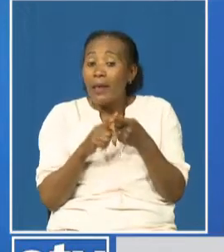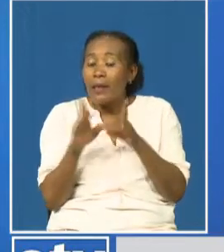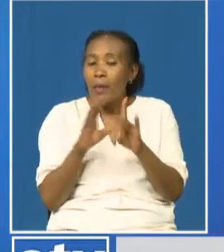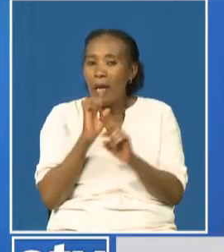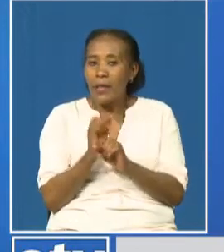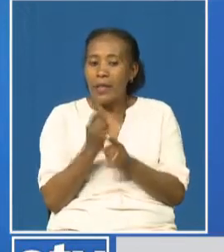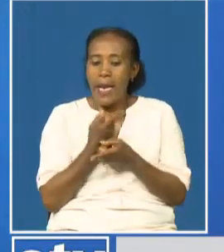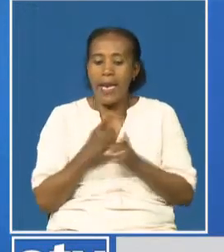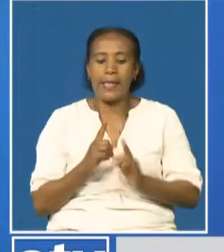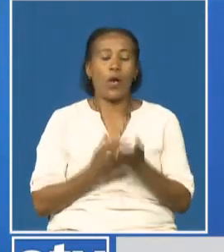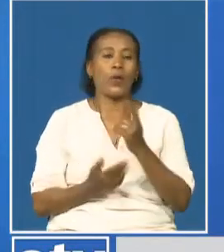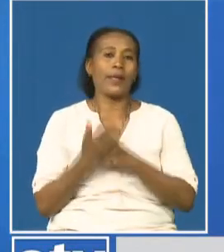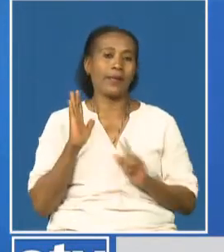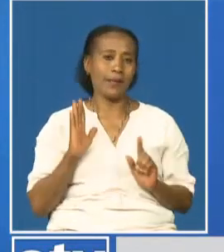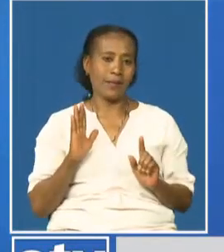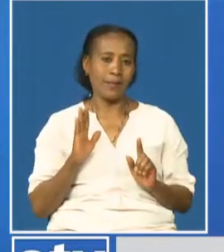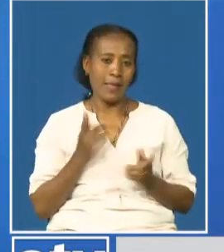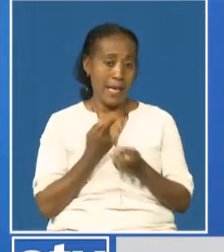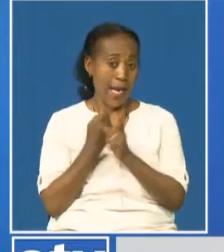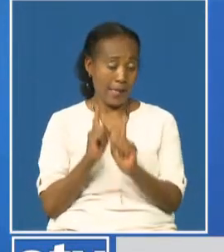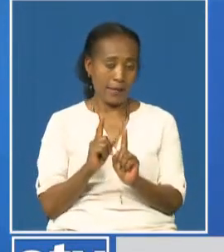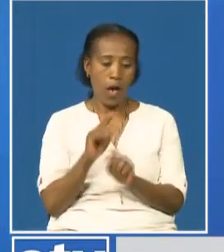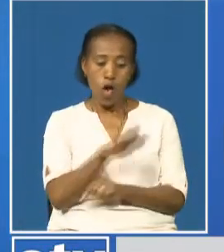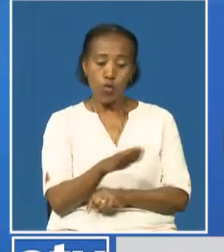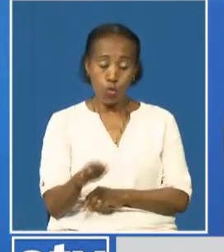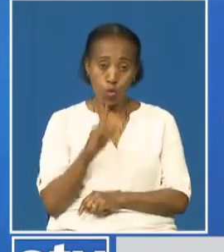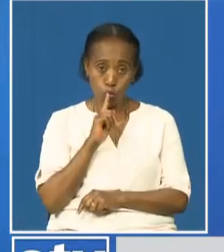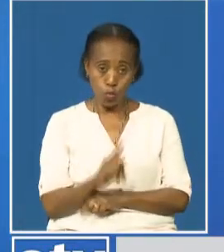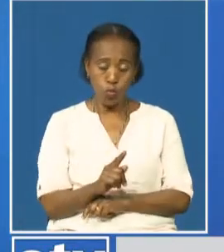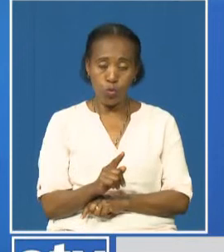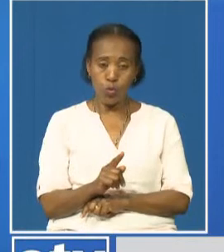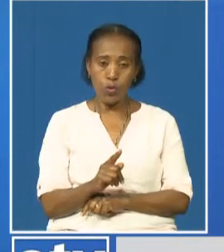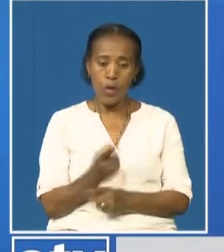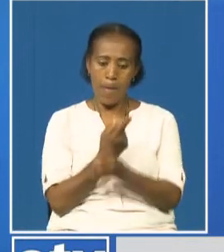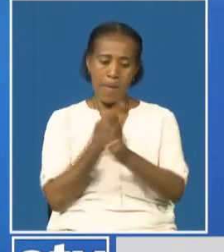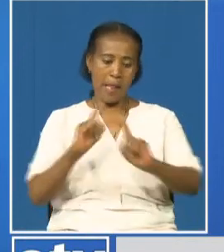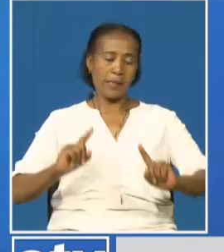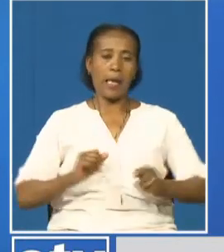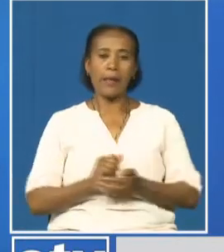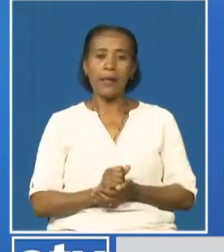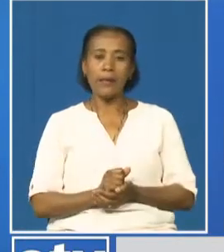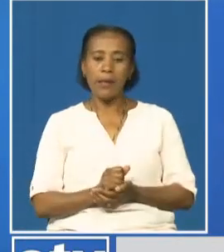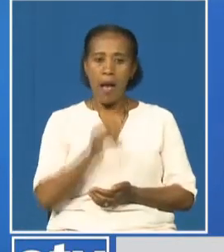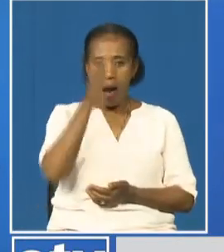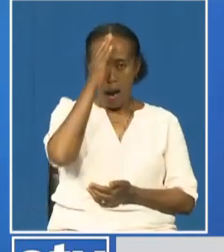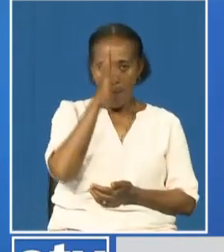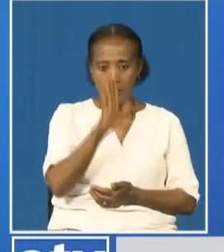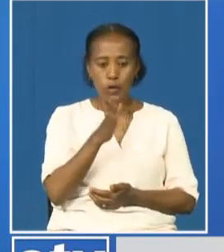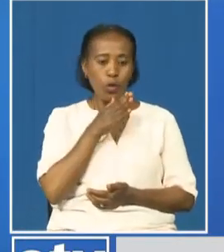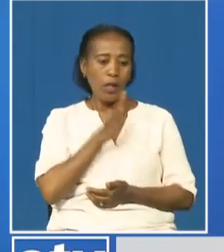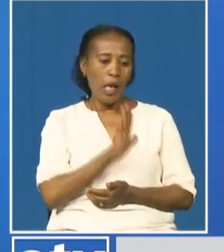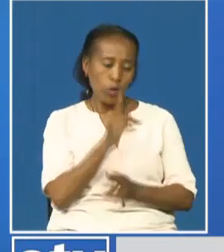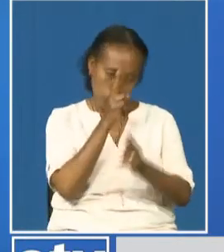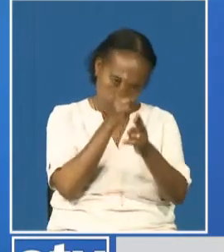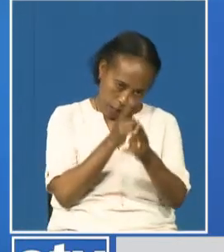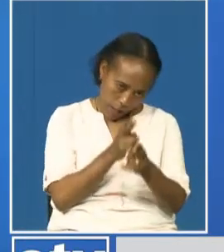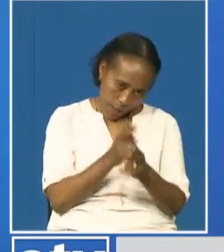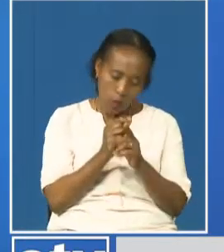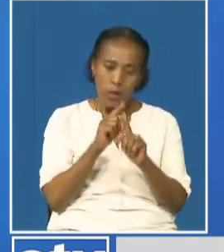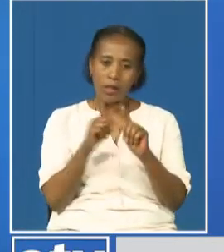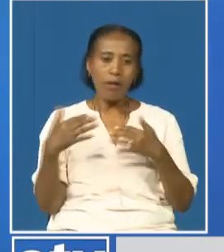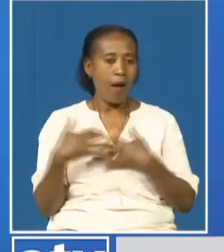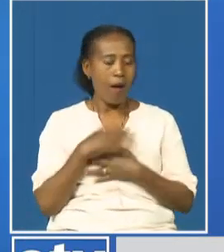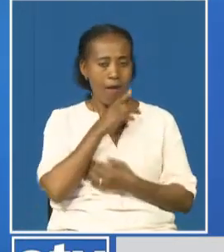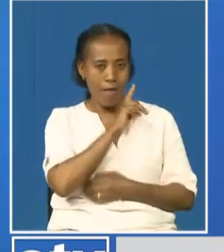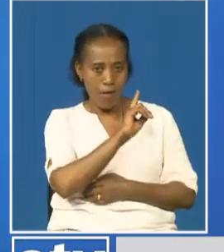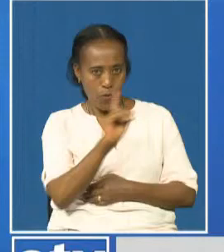የሚያደርገው ነፃ ውይይት እሱን ለማለት አዎ፣ ልጆቹ በነፃነት አባታቸውና እናታቸውን ያከብራሉ፣ ግን